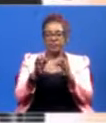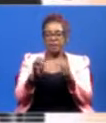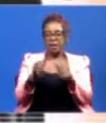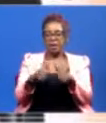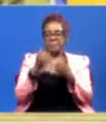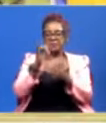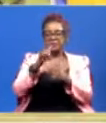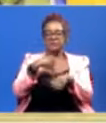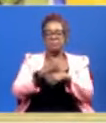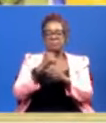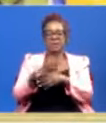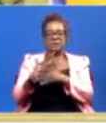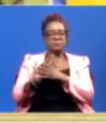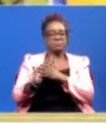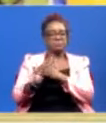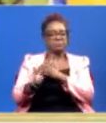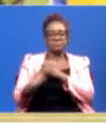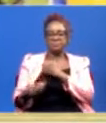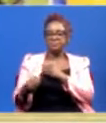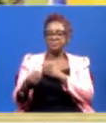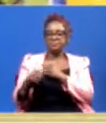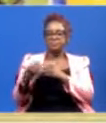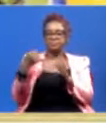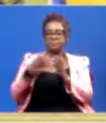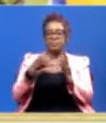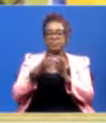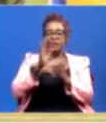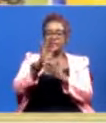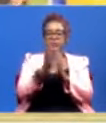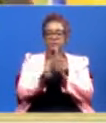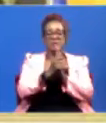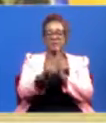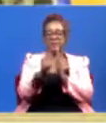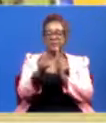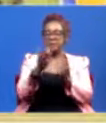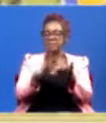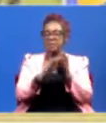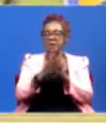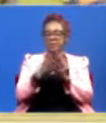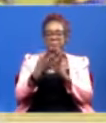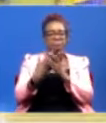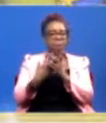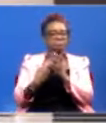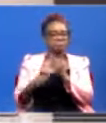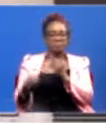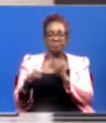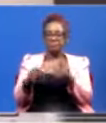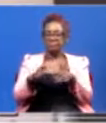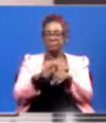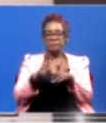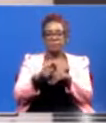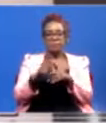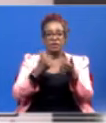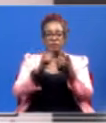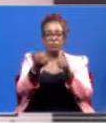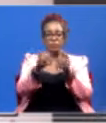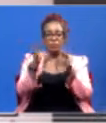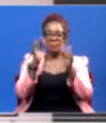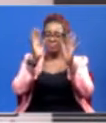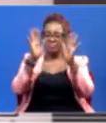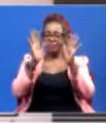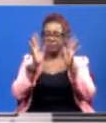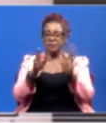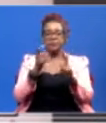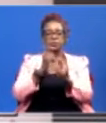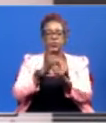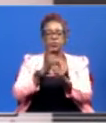kinawavunja moyo sana, hata zile talenti zao zinakuwa zinaweza kurudi nyuma. Sports is a very powerful tool of bringing